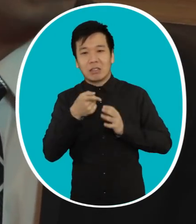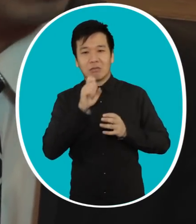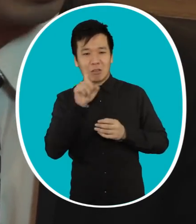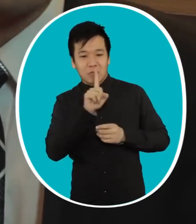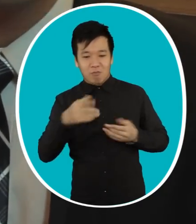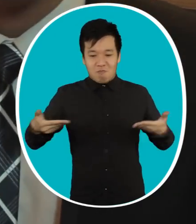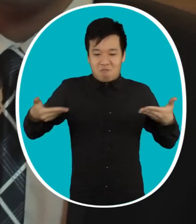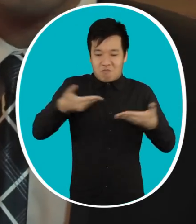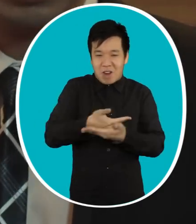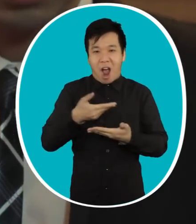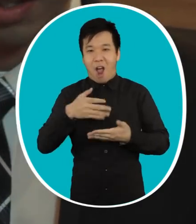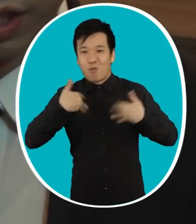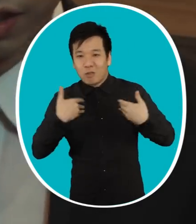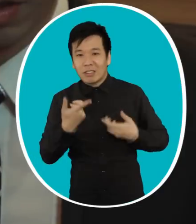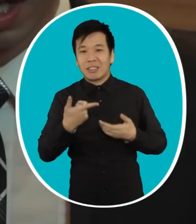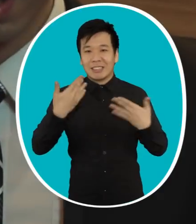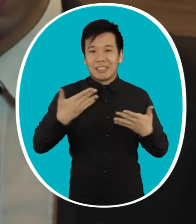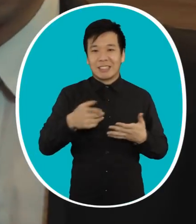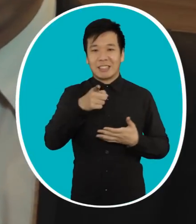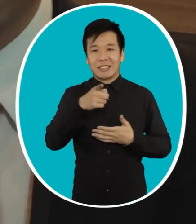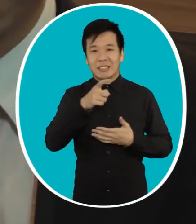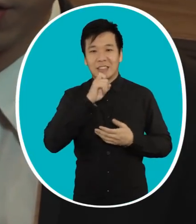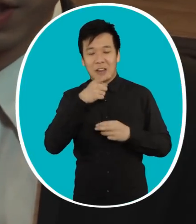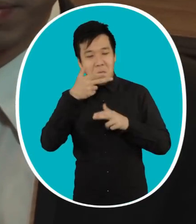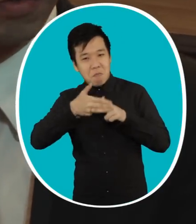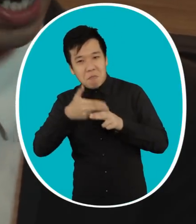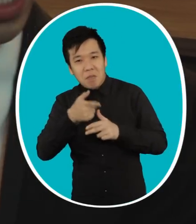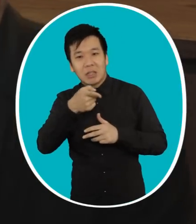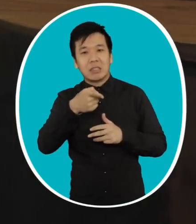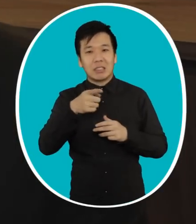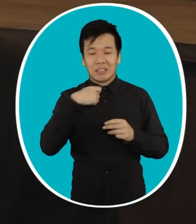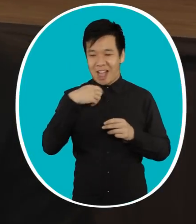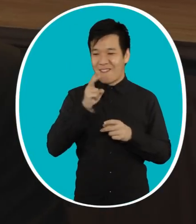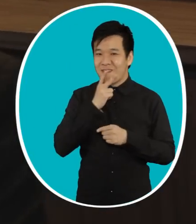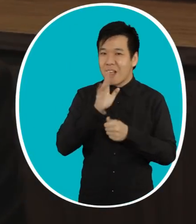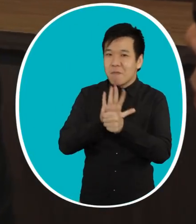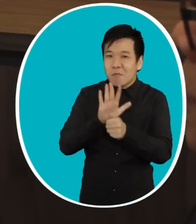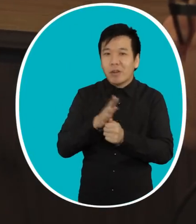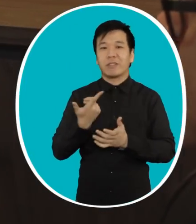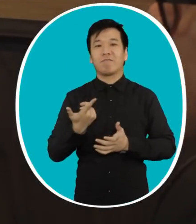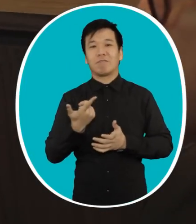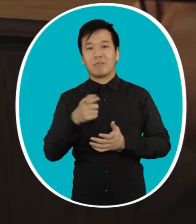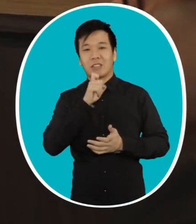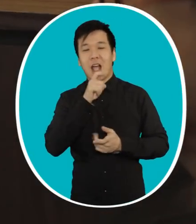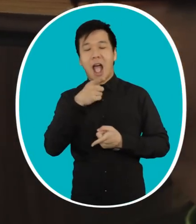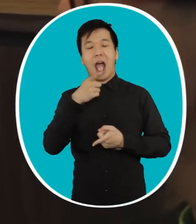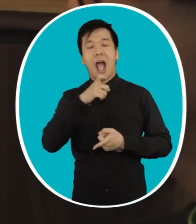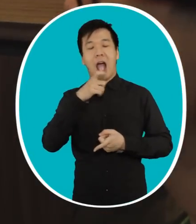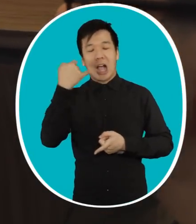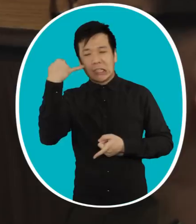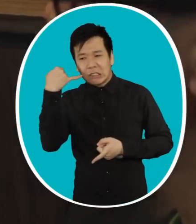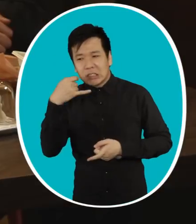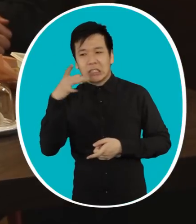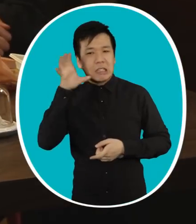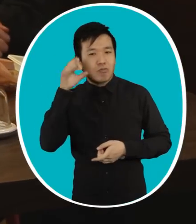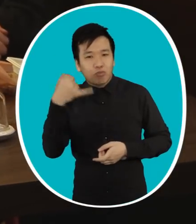cross over 玩？咁我就話：我嚟緊同阿 Steven 拍條片，不如你幫我翻譯一下。 係 等可能一啲聽唔到説